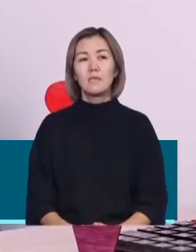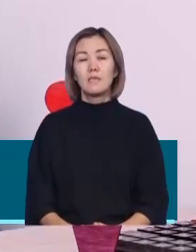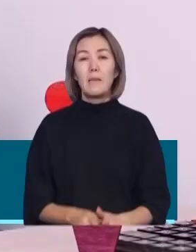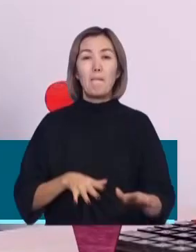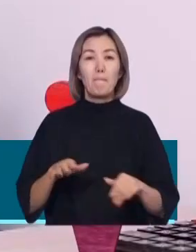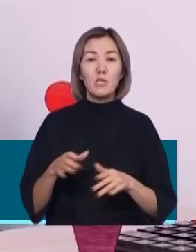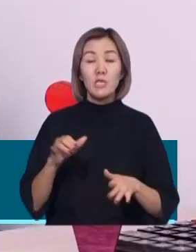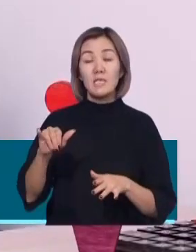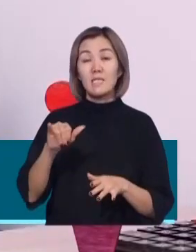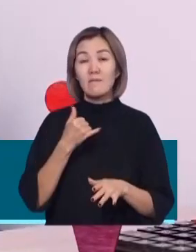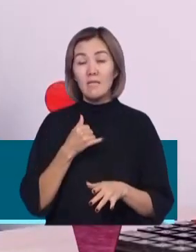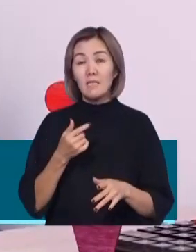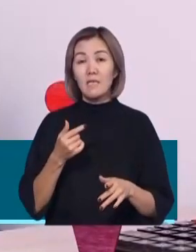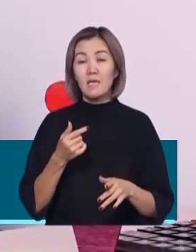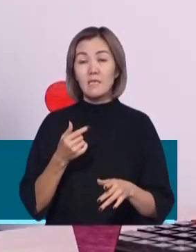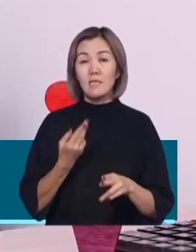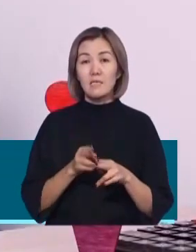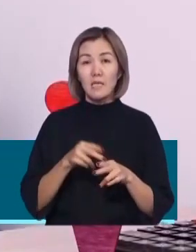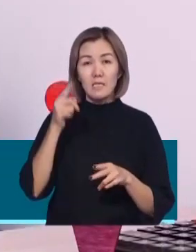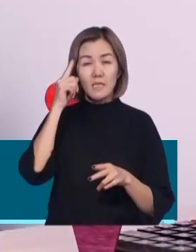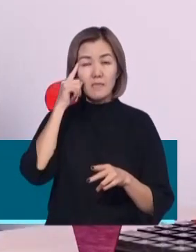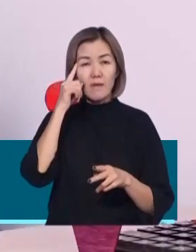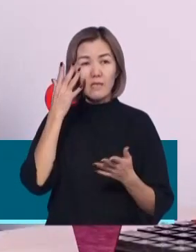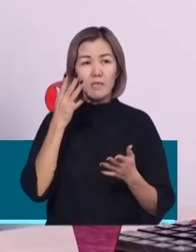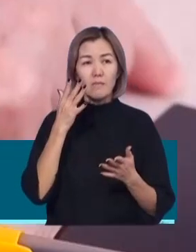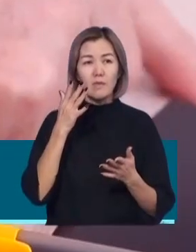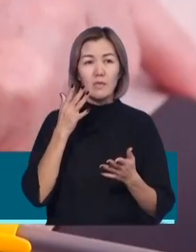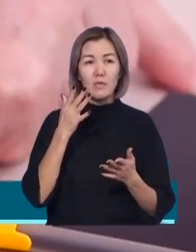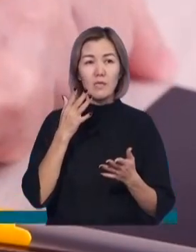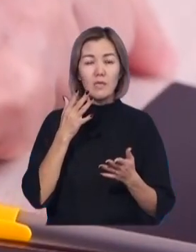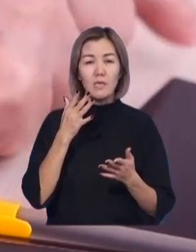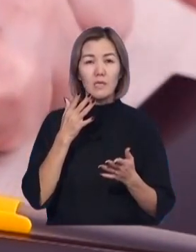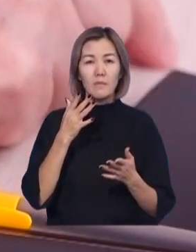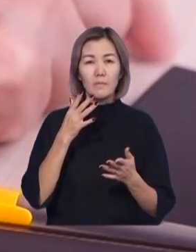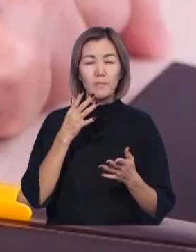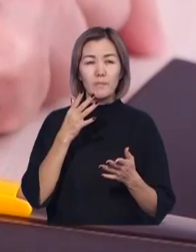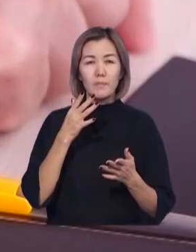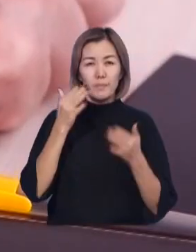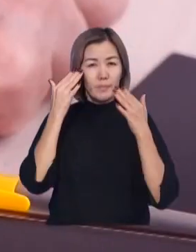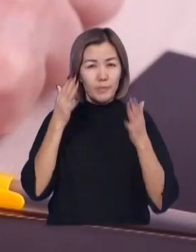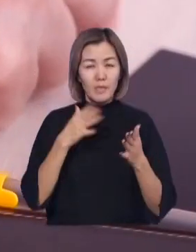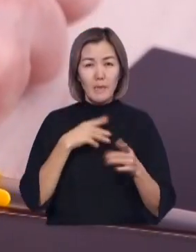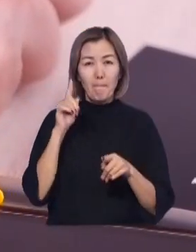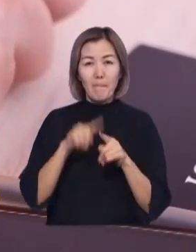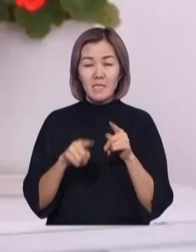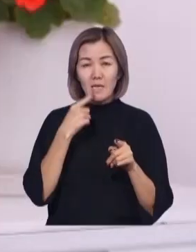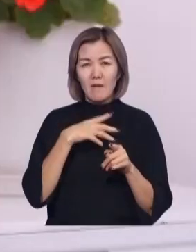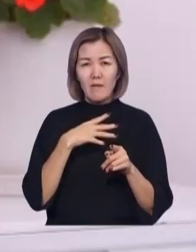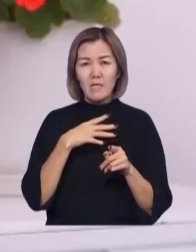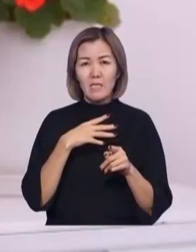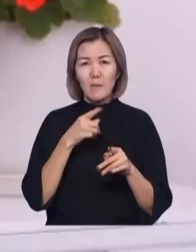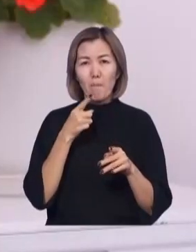мошенники звонят жертвам когда ещё их сознание отвлечен и подсознание Дремлет если в этот момент быстро говорить и запугивать